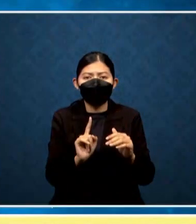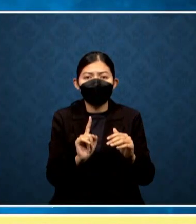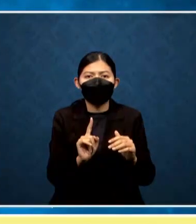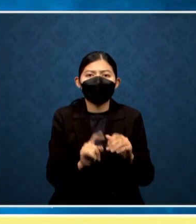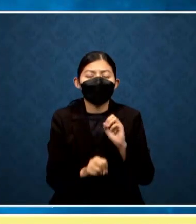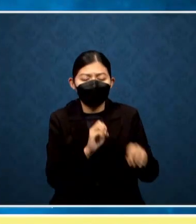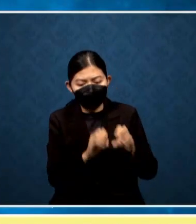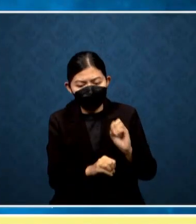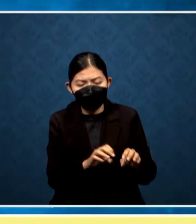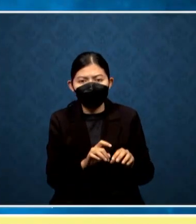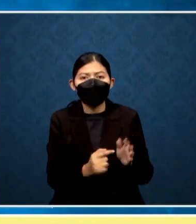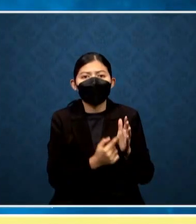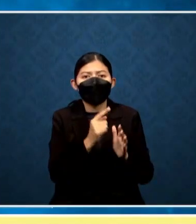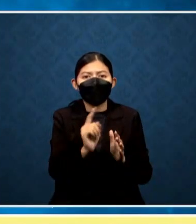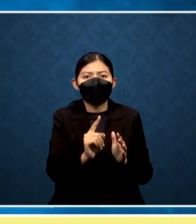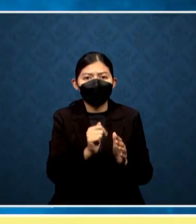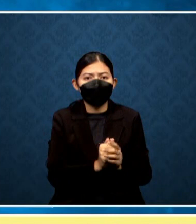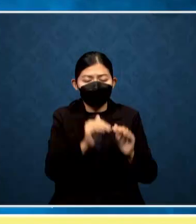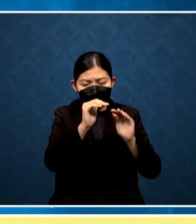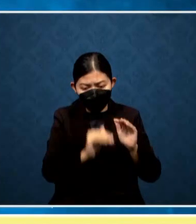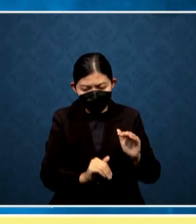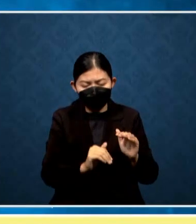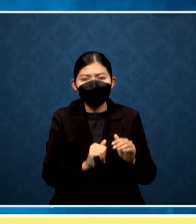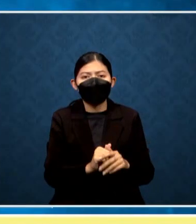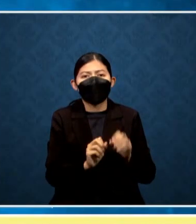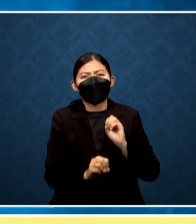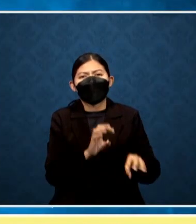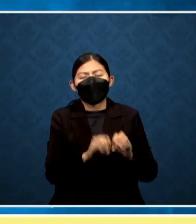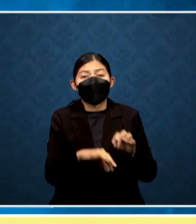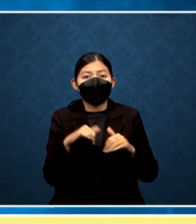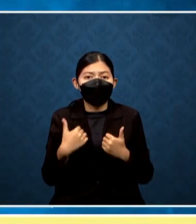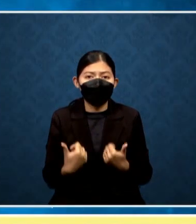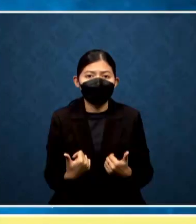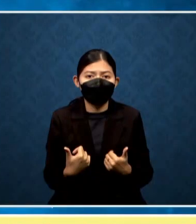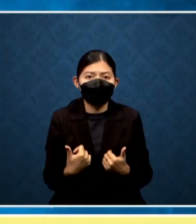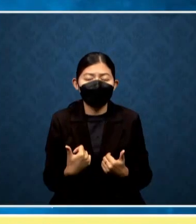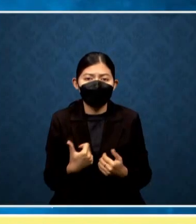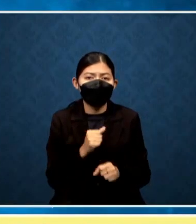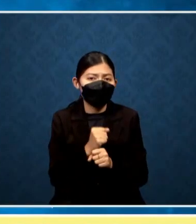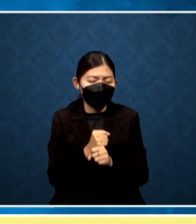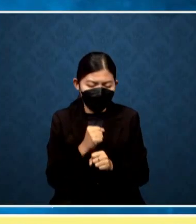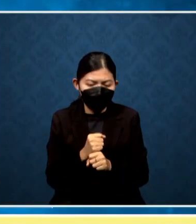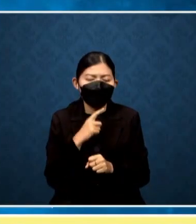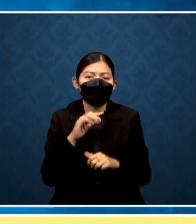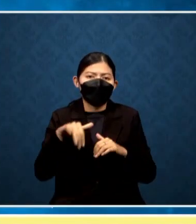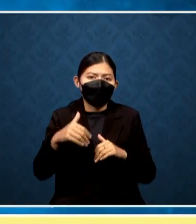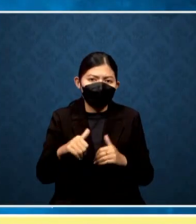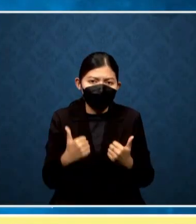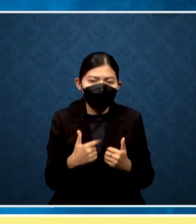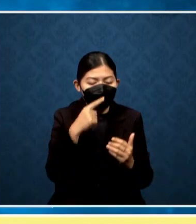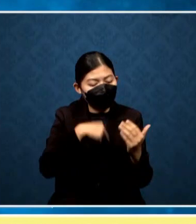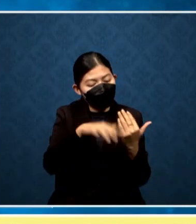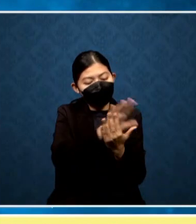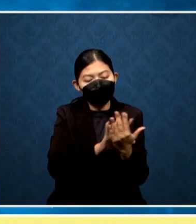มารถการลับปาร réalitéขยะ ต้นทางถือ offense กำลัง DearทปเทISH